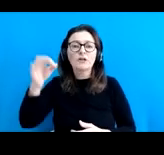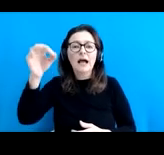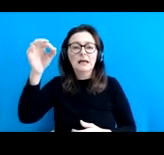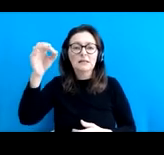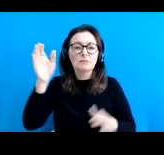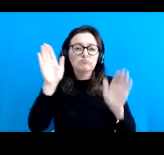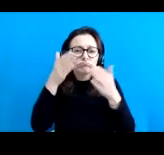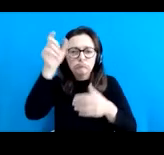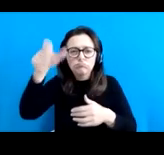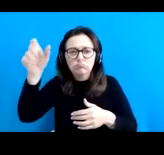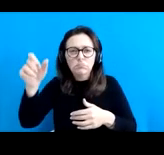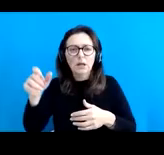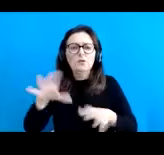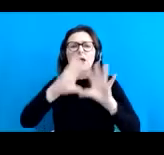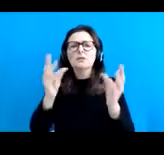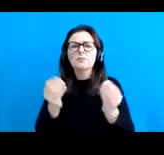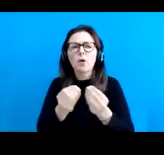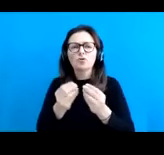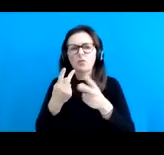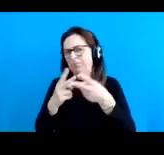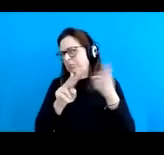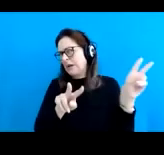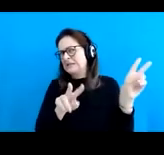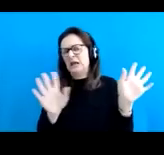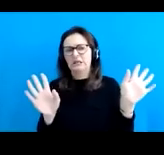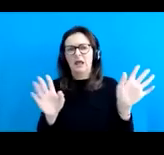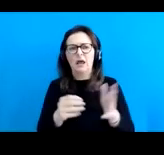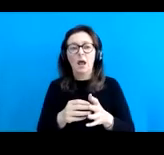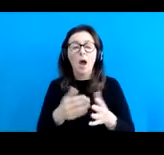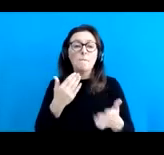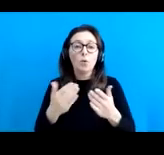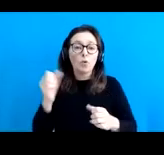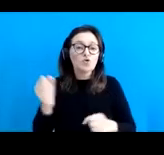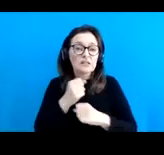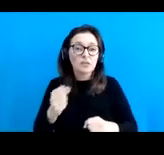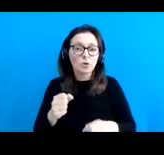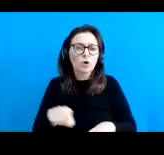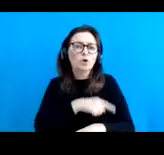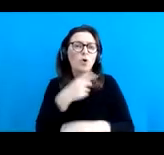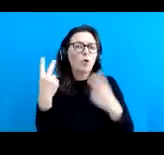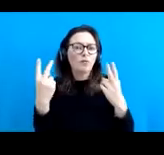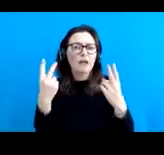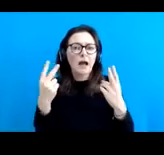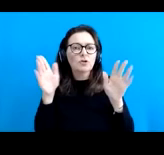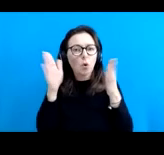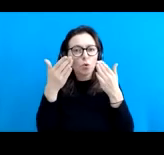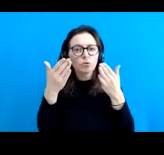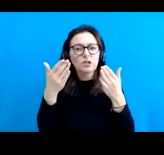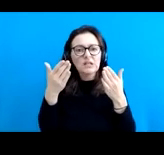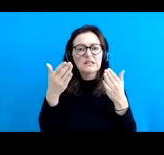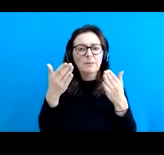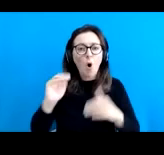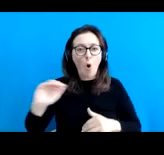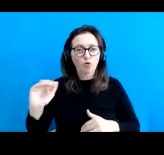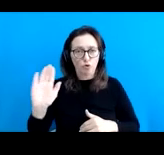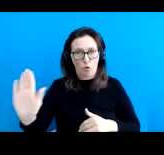so v Sloveniji nasploh pogosto prezrte. Mora biti tudi zato, ker je dolgo veljalo, da je avtizem otroška motnja. Ker